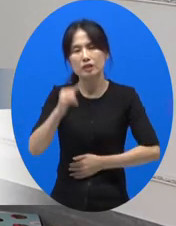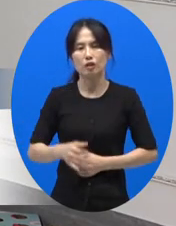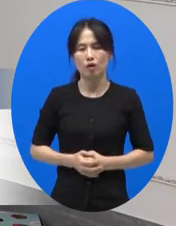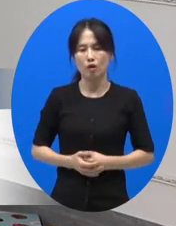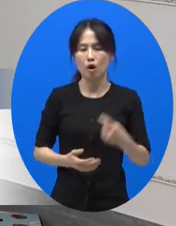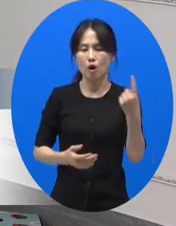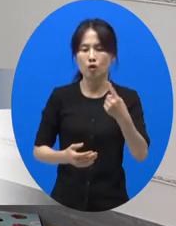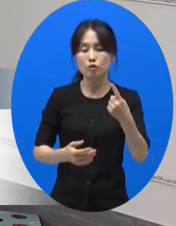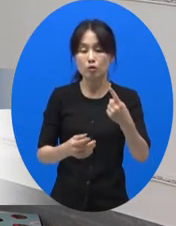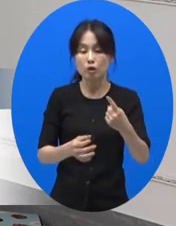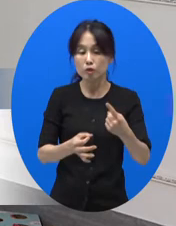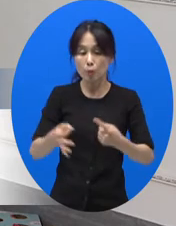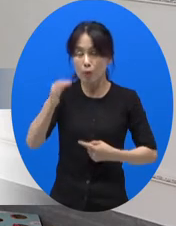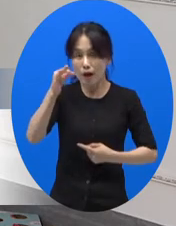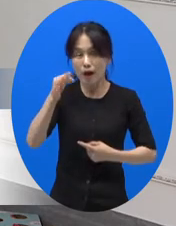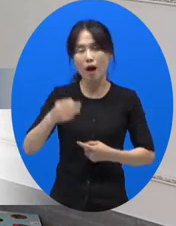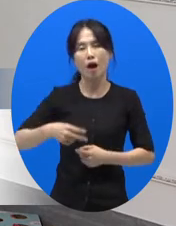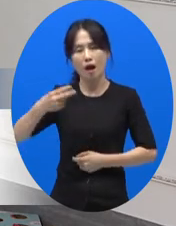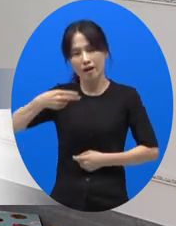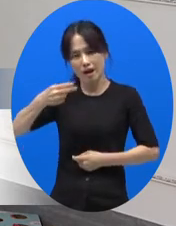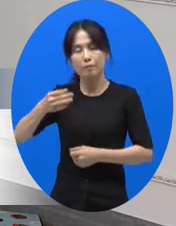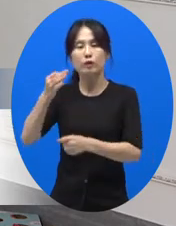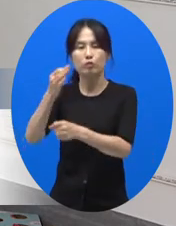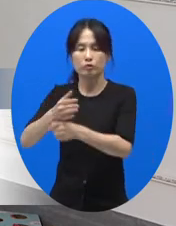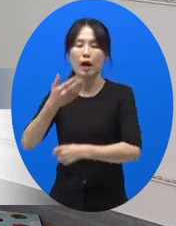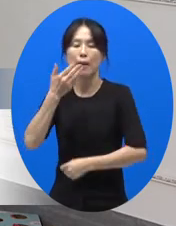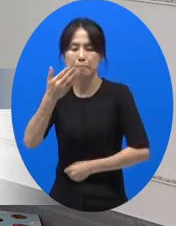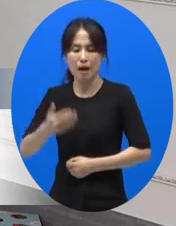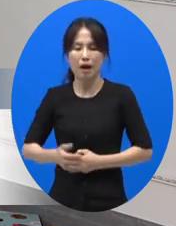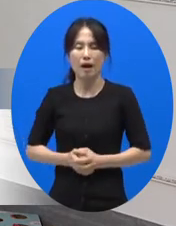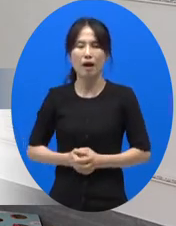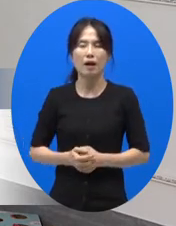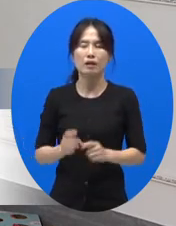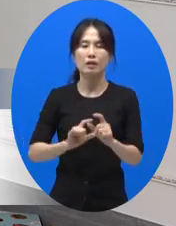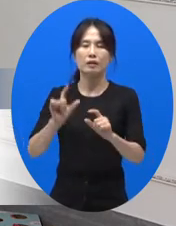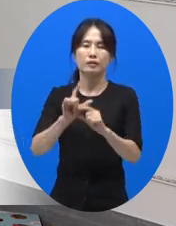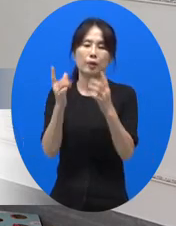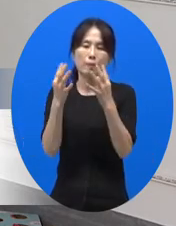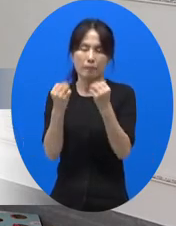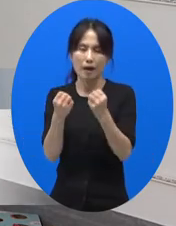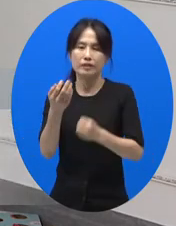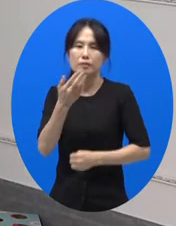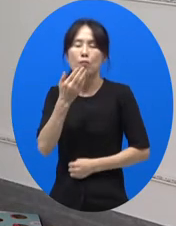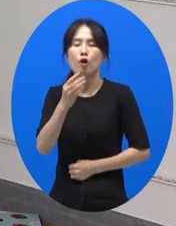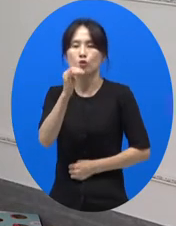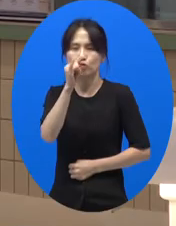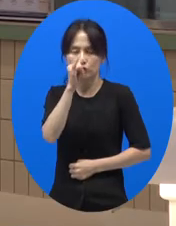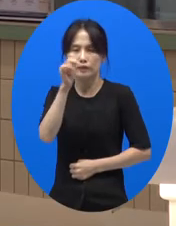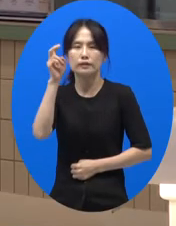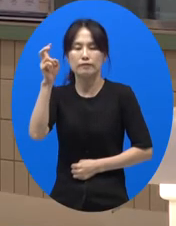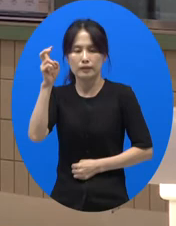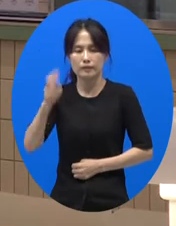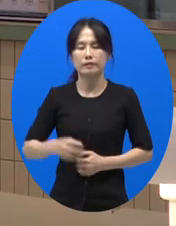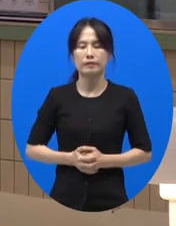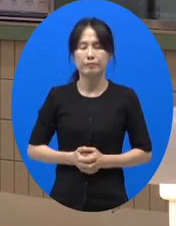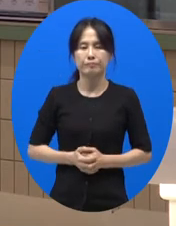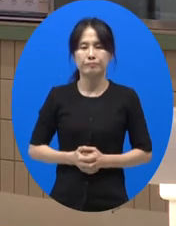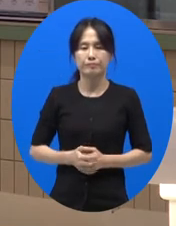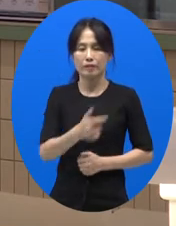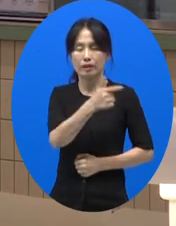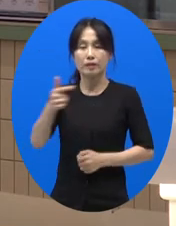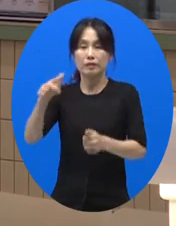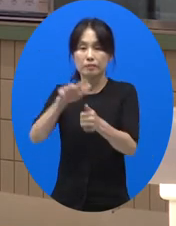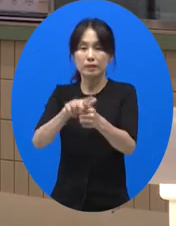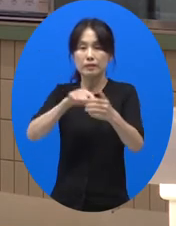1,000원이 오르면 라면도 하나 더살수 있고 하니까 좀더 많이 먹을 수 있지 않을까요? 도내 한